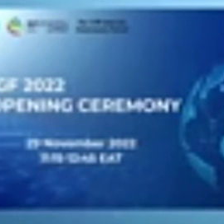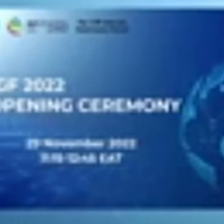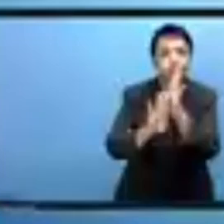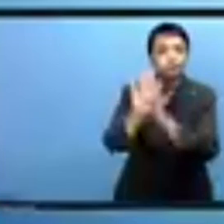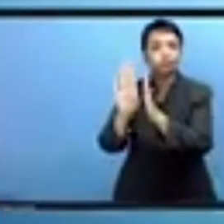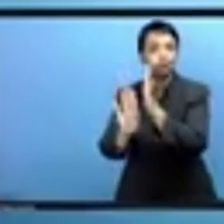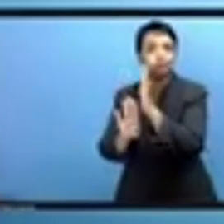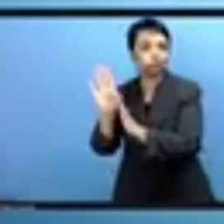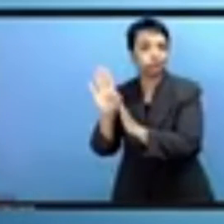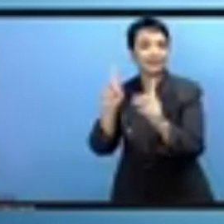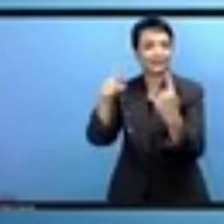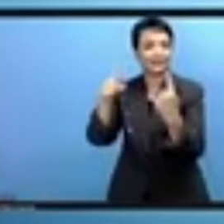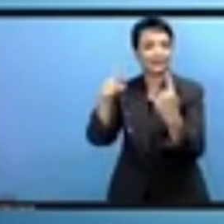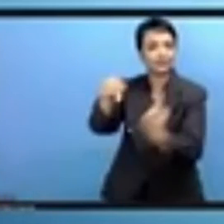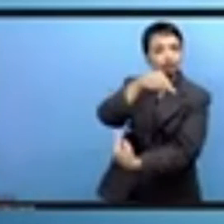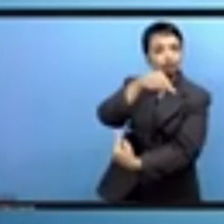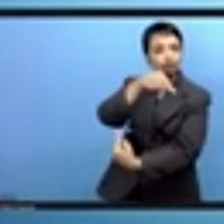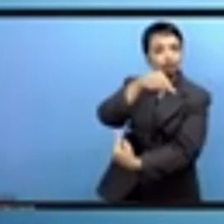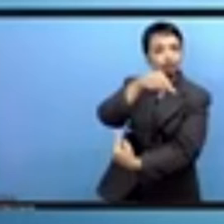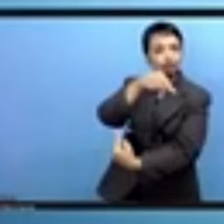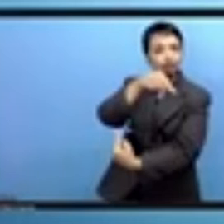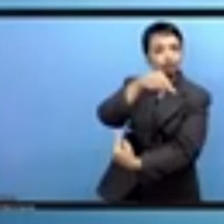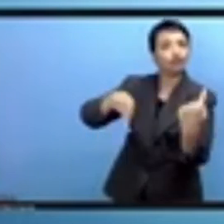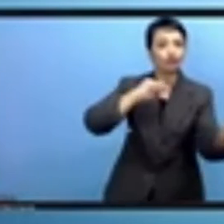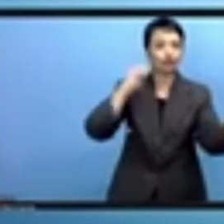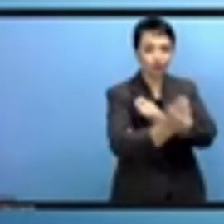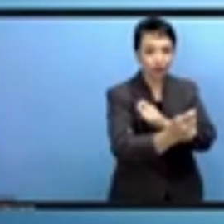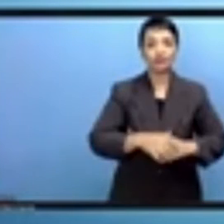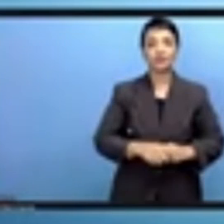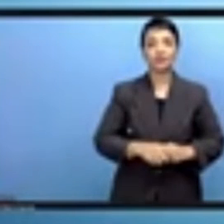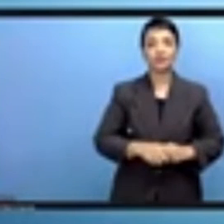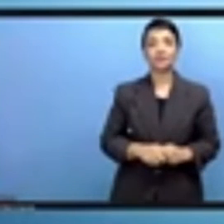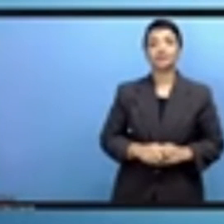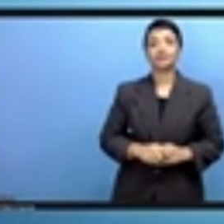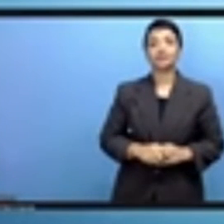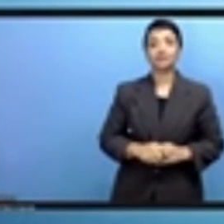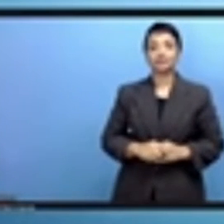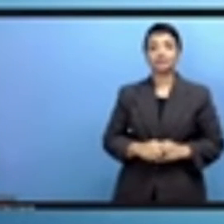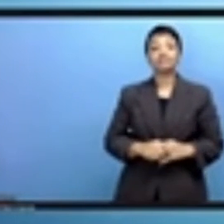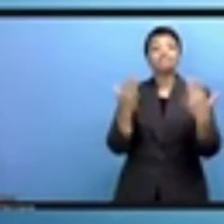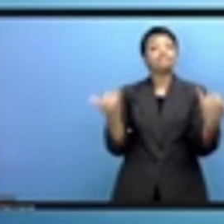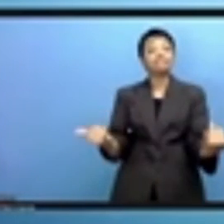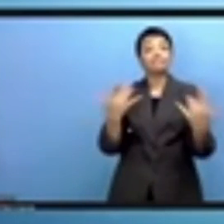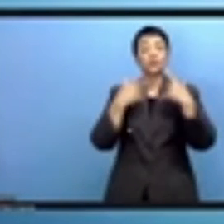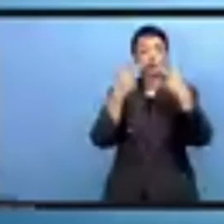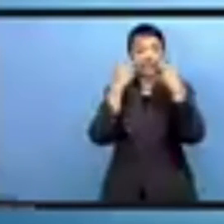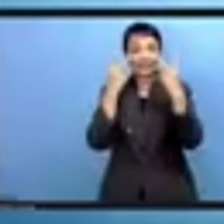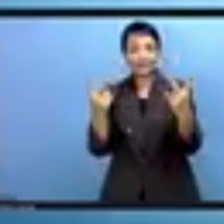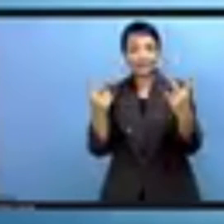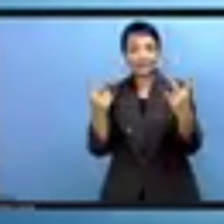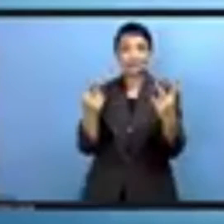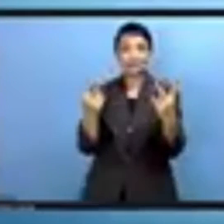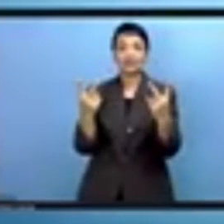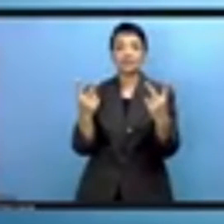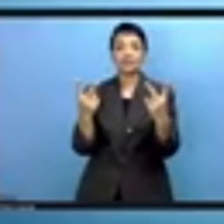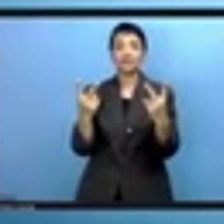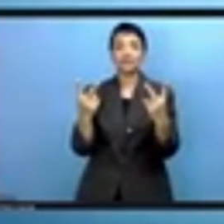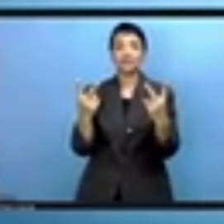联网能够帮助我们在工作和生活中产生重大的影响。